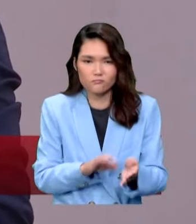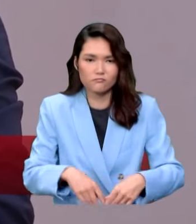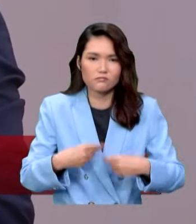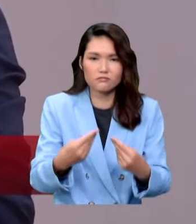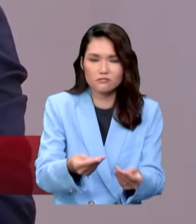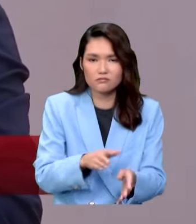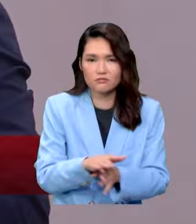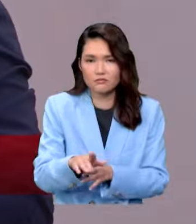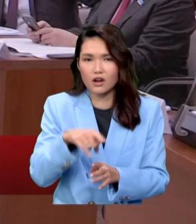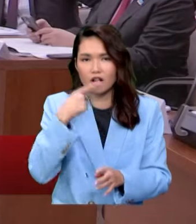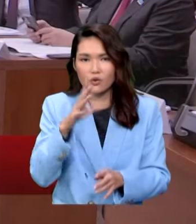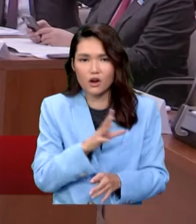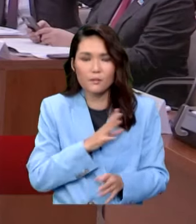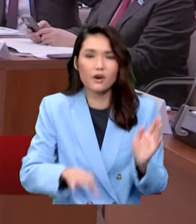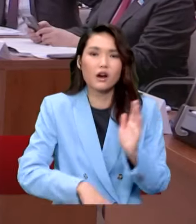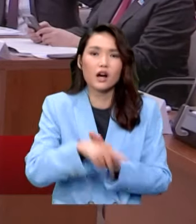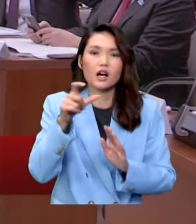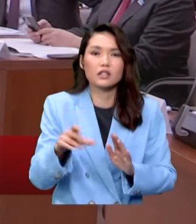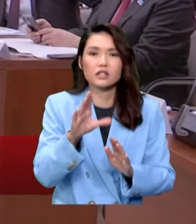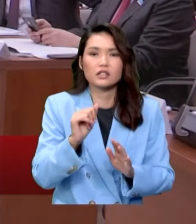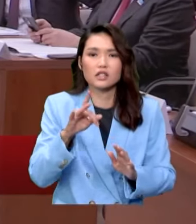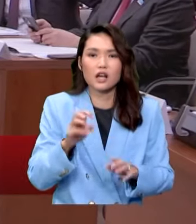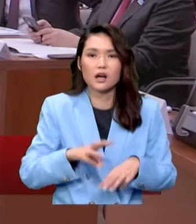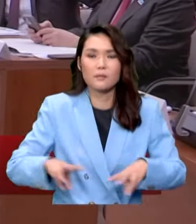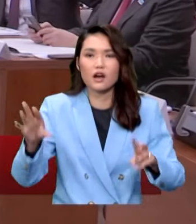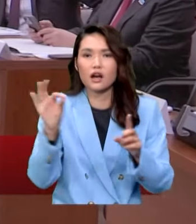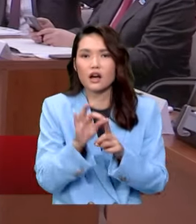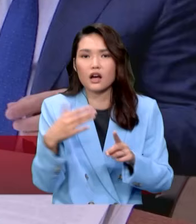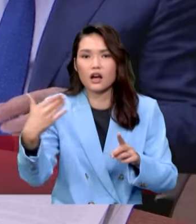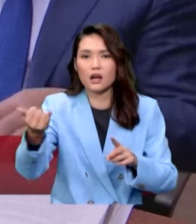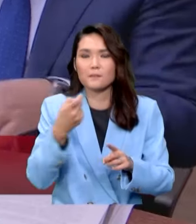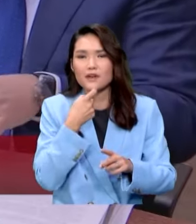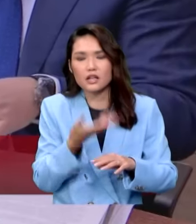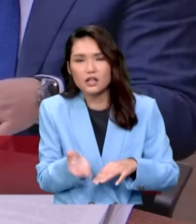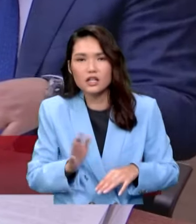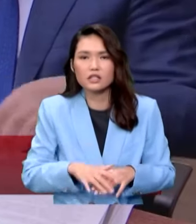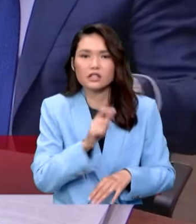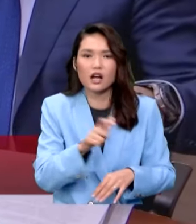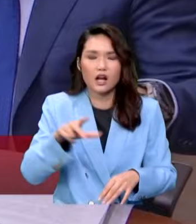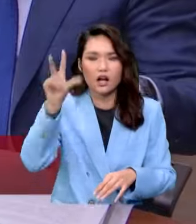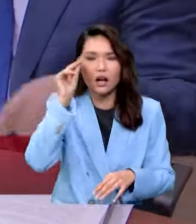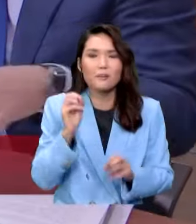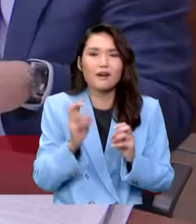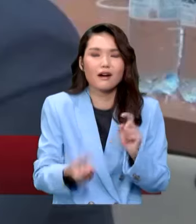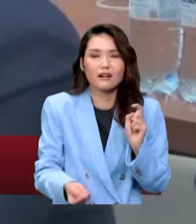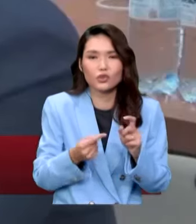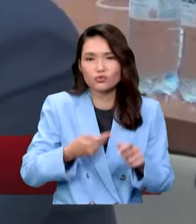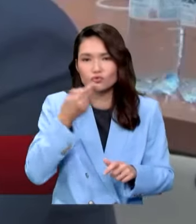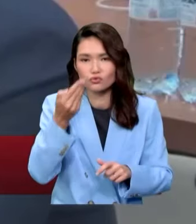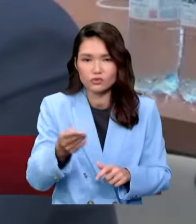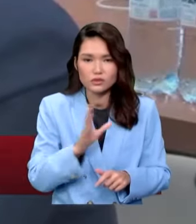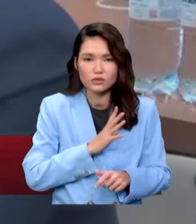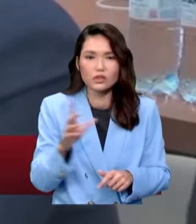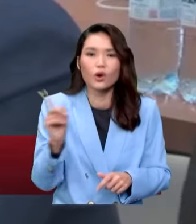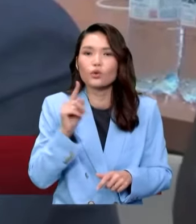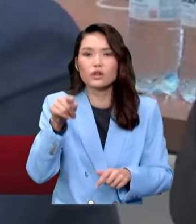министр Шыңғыс Әрінов. Ал мәжіліс депутаты Сергей Пономарев министр мақтаған шатырлы лагерь қиын жағдайда халықтың қажетіне қаншалықты жарайтынын сұрады. И что в